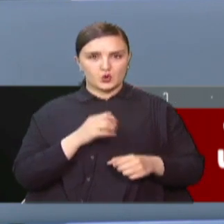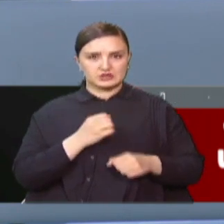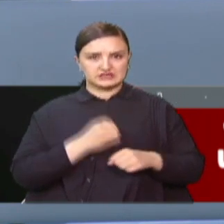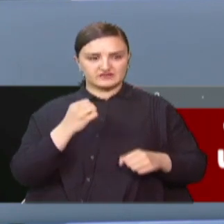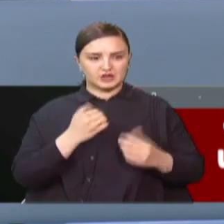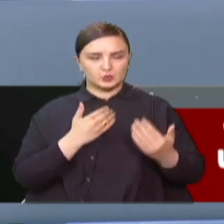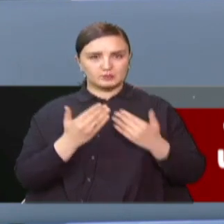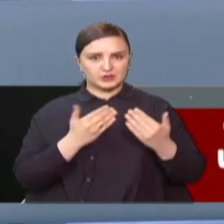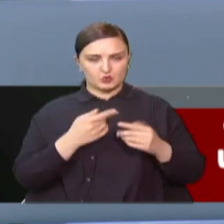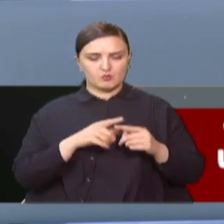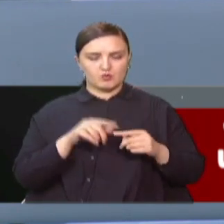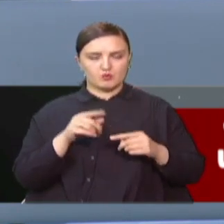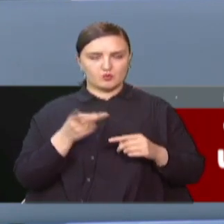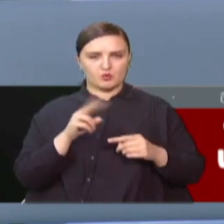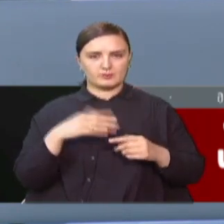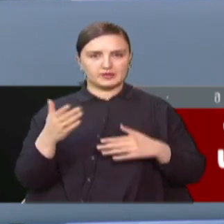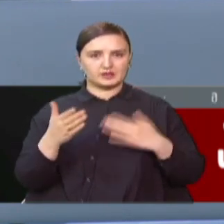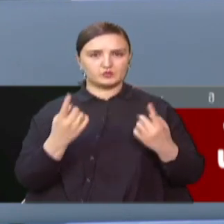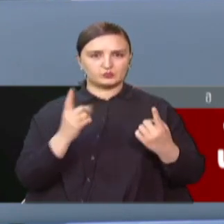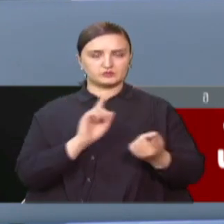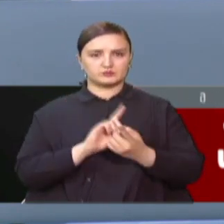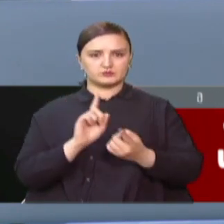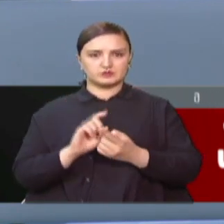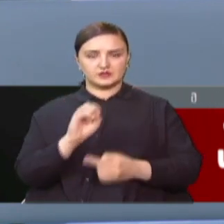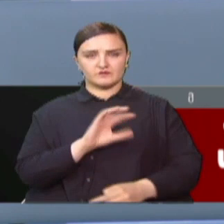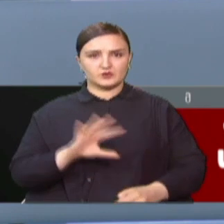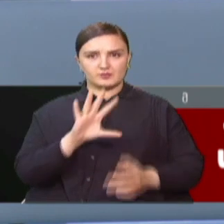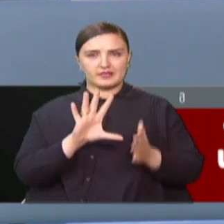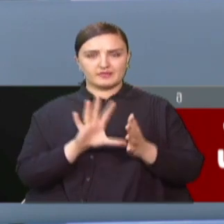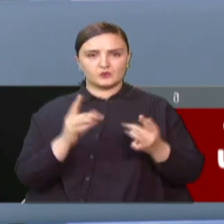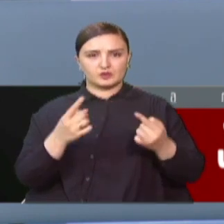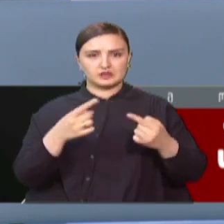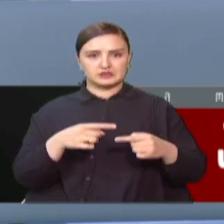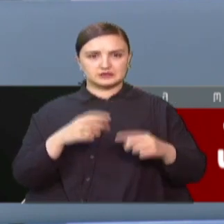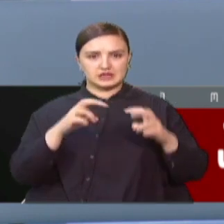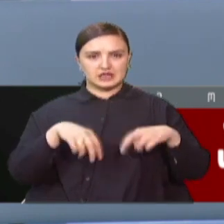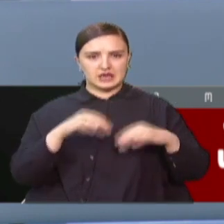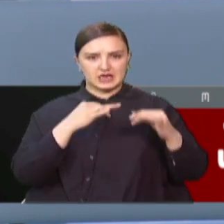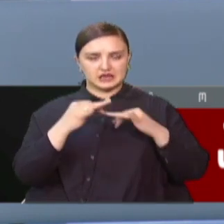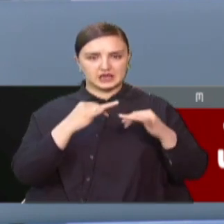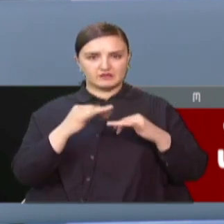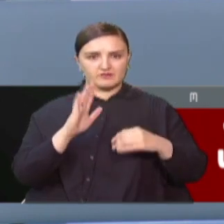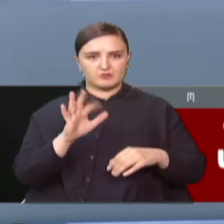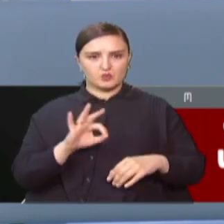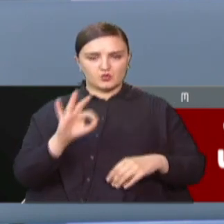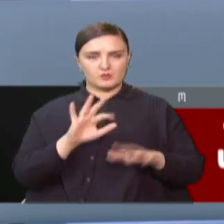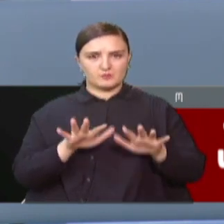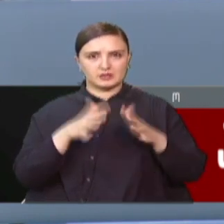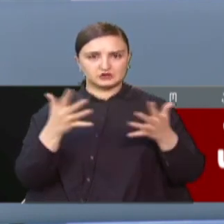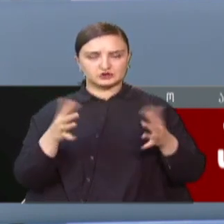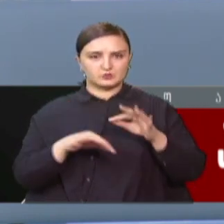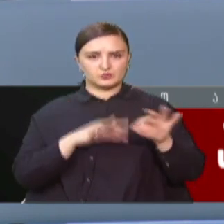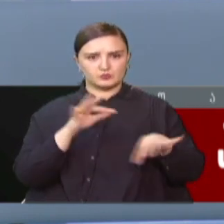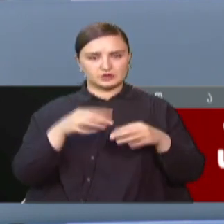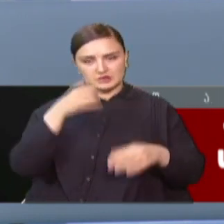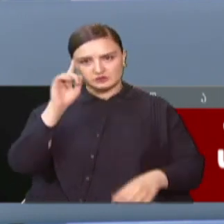orm, hrebe, magali, doni, șeho, trebuit, Europa și arsebuli, energocrize, si sponsor, bune, briva, ganhel, sistemă, ikneba, ismașta, buri, proiecte, romalice, azerbaidjani,